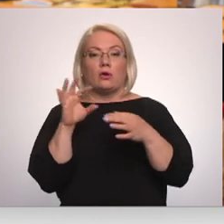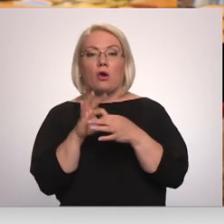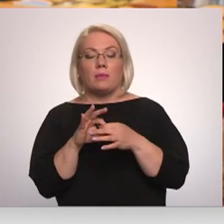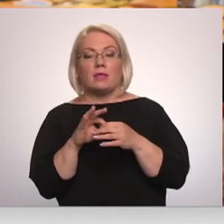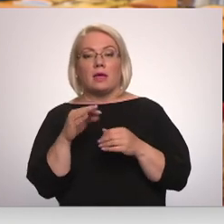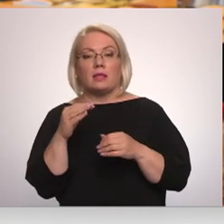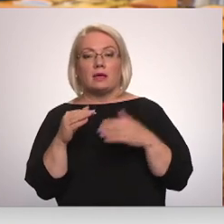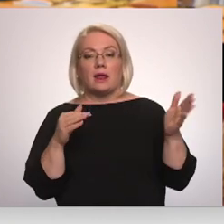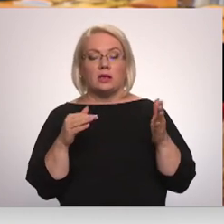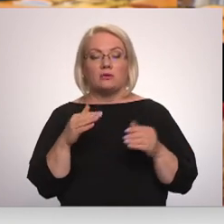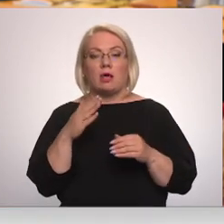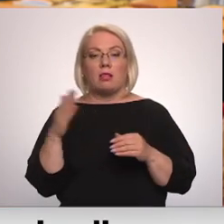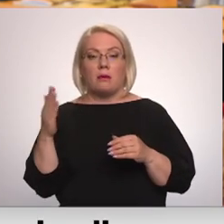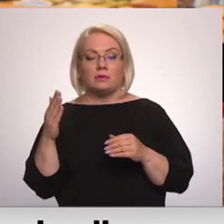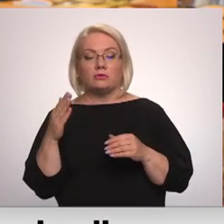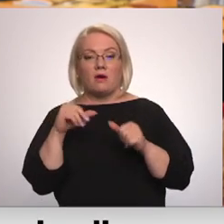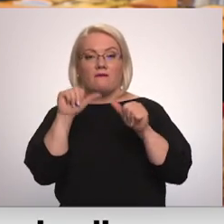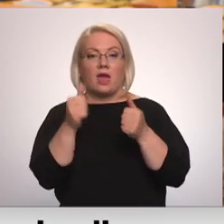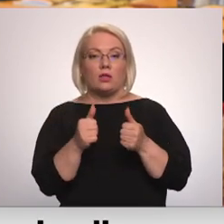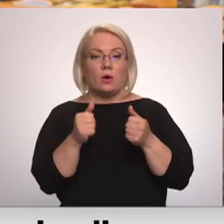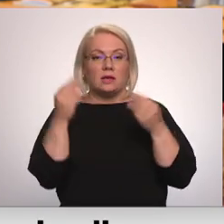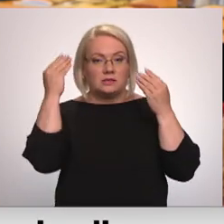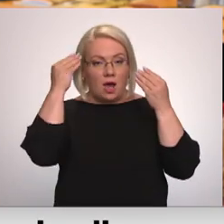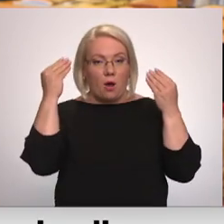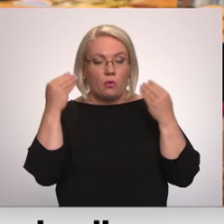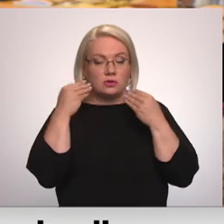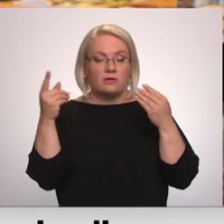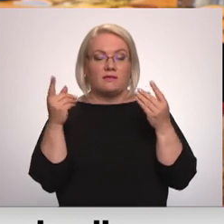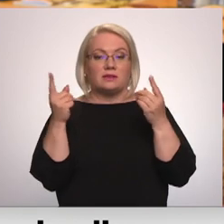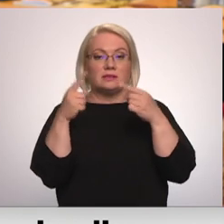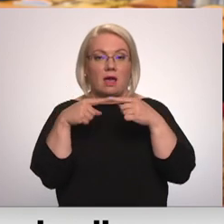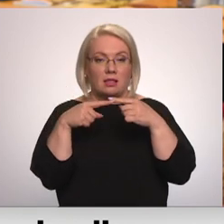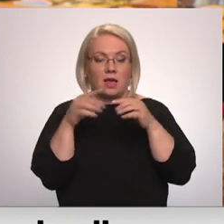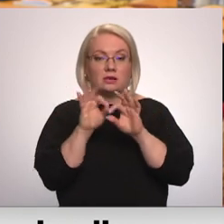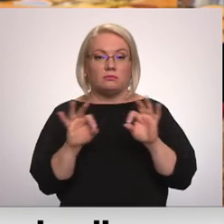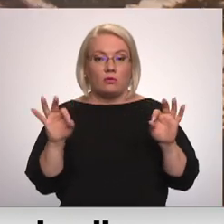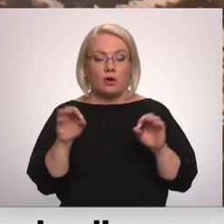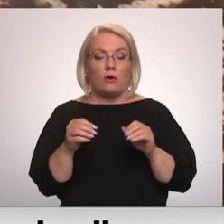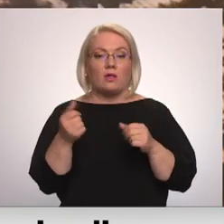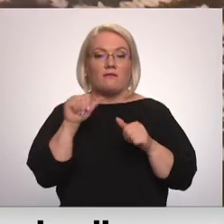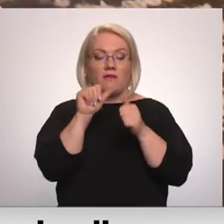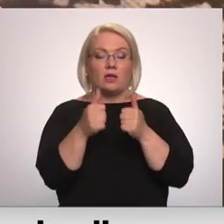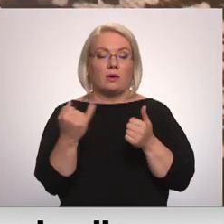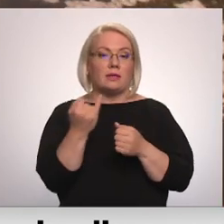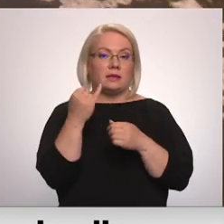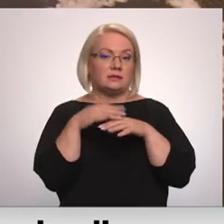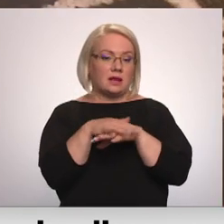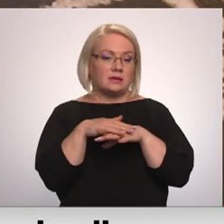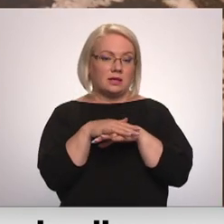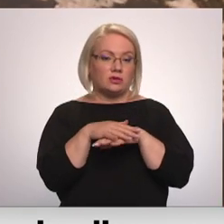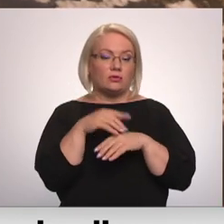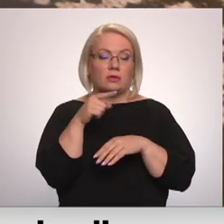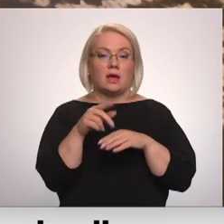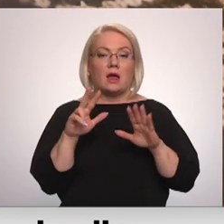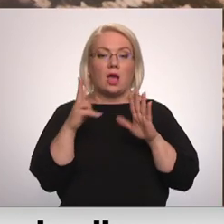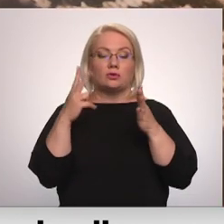valdziņu, veidojās tādas austiņas. Un, ja tās austiņas smuki saliek, tad veidojās ļoti interesants rakstīšs. Mums šī jau ir 8. reize, kad